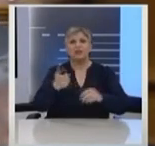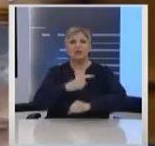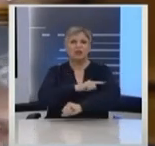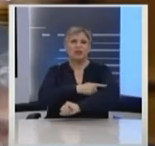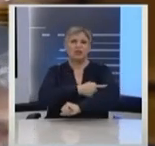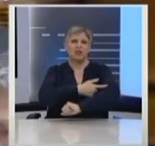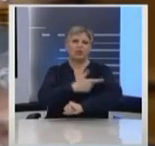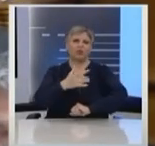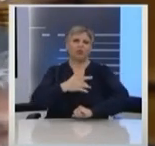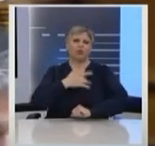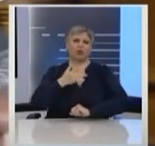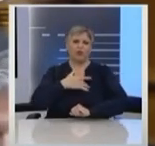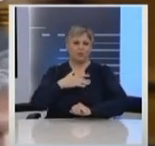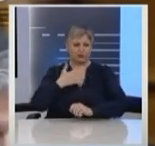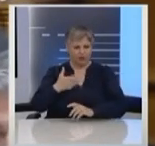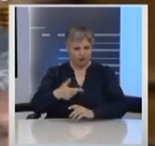Λοιπόν,